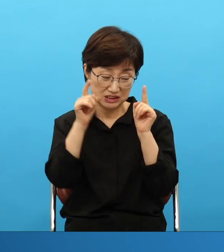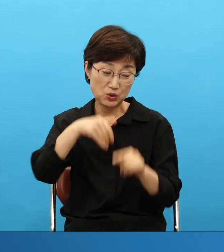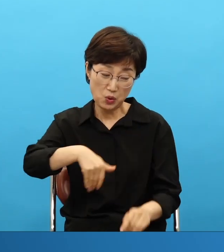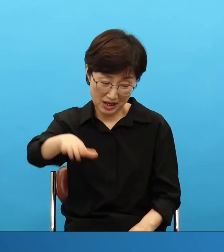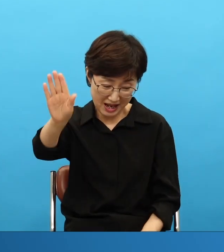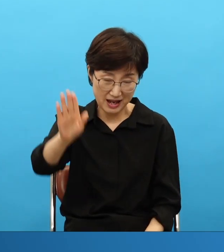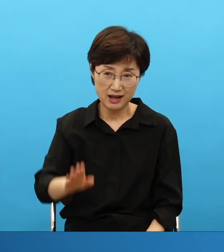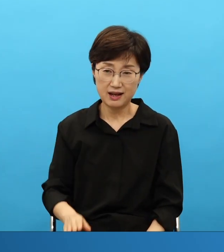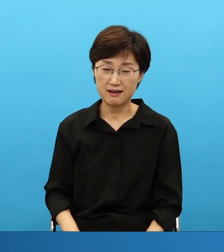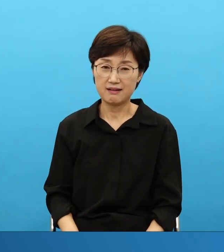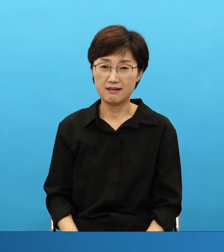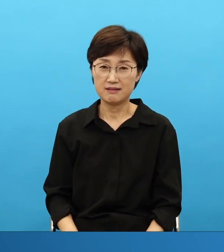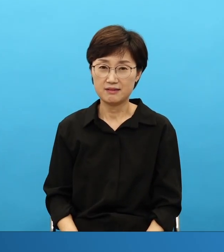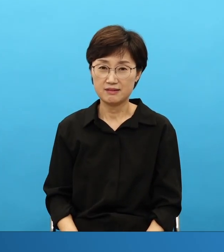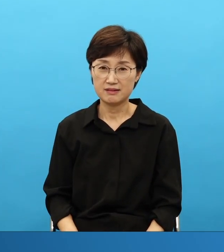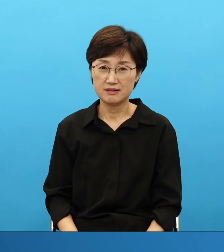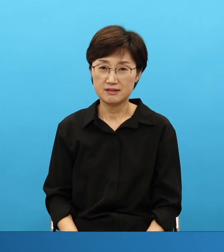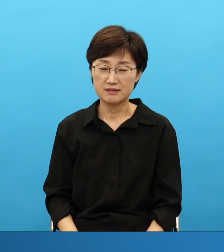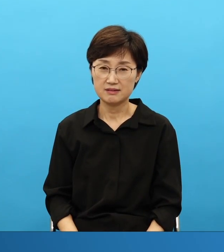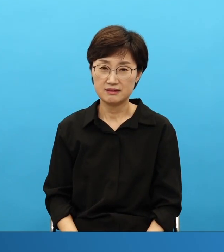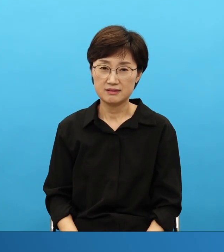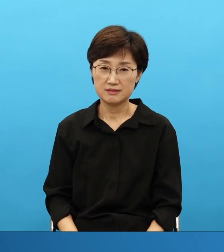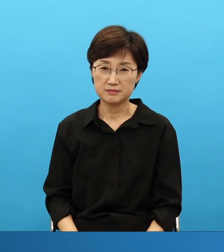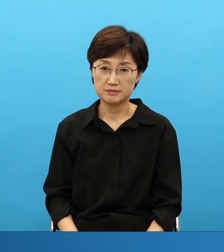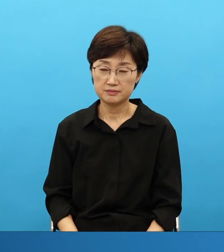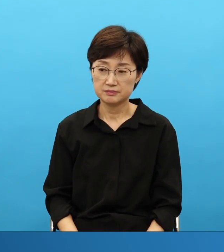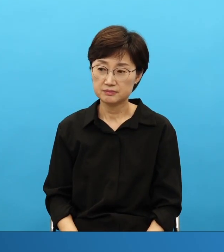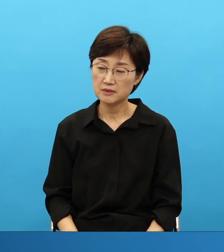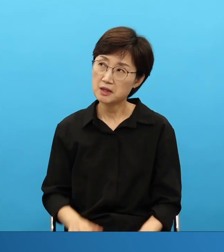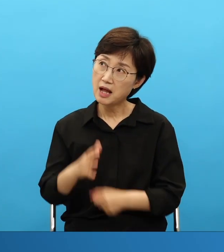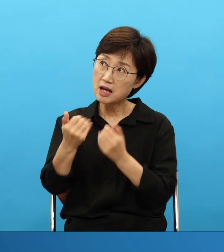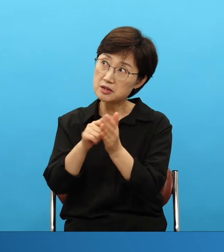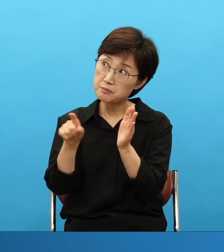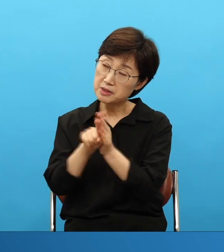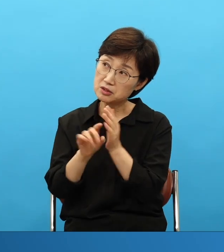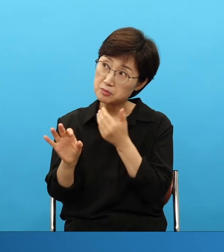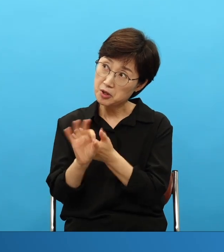또 하나믿고 죽으면